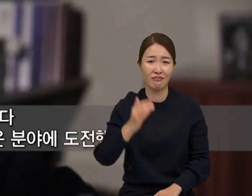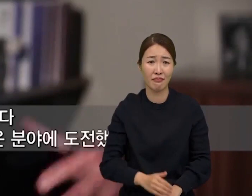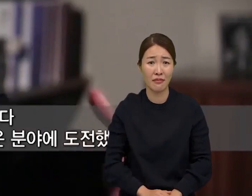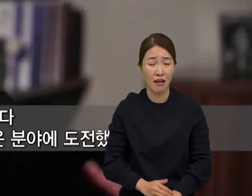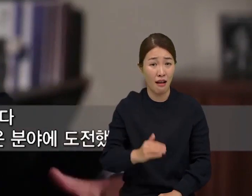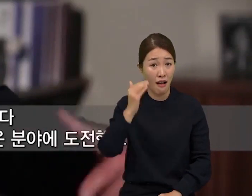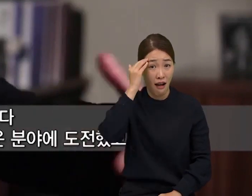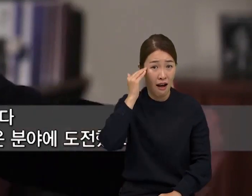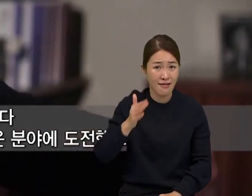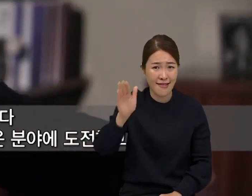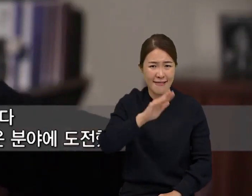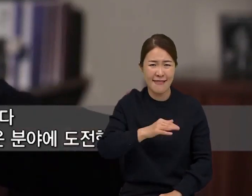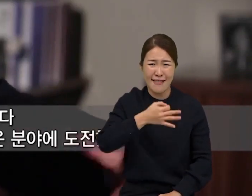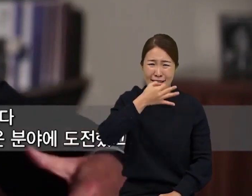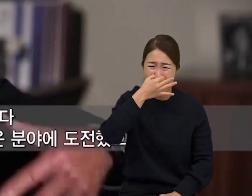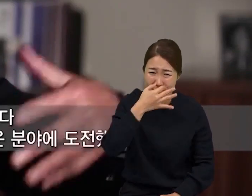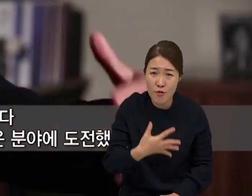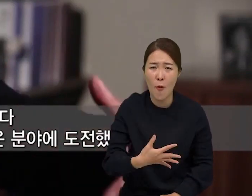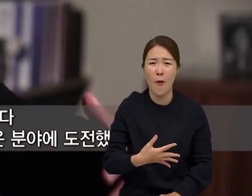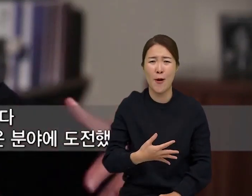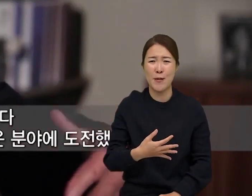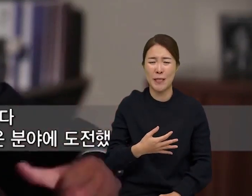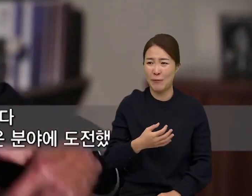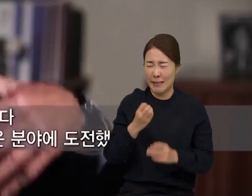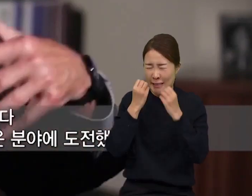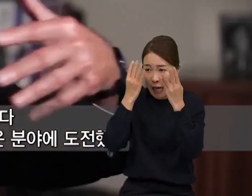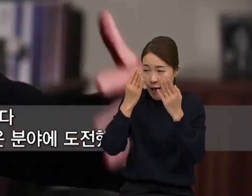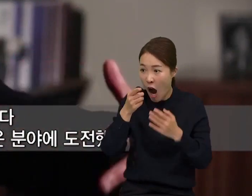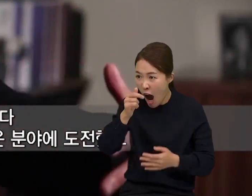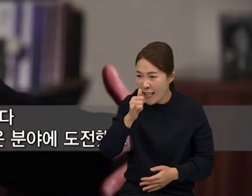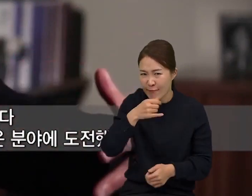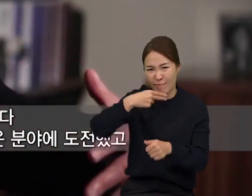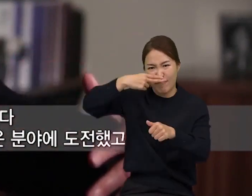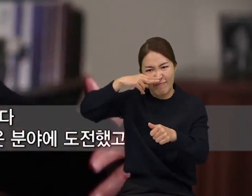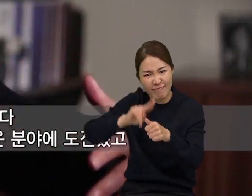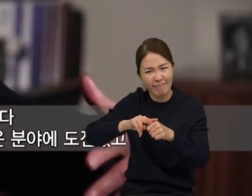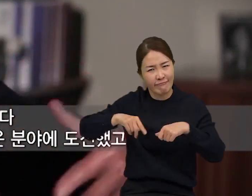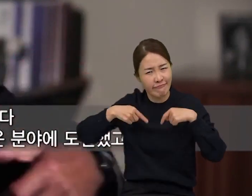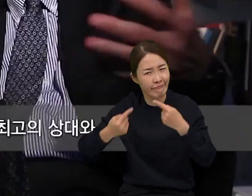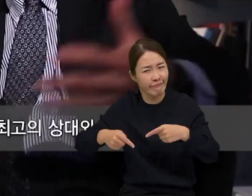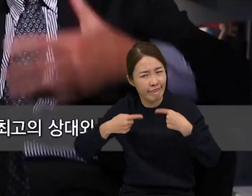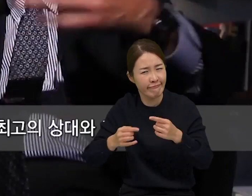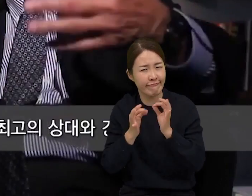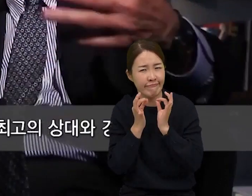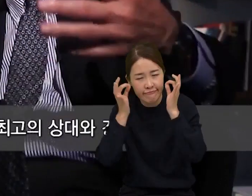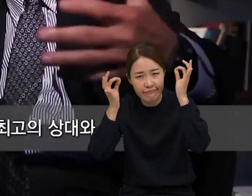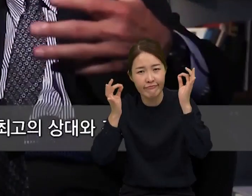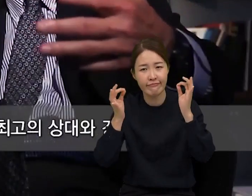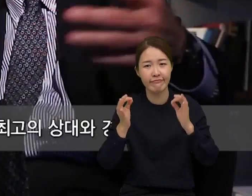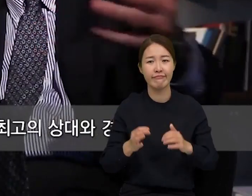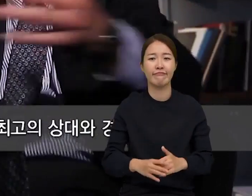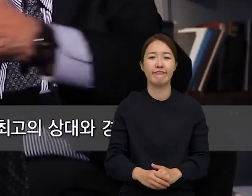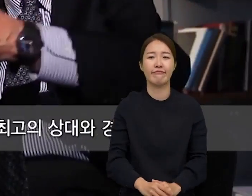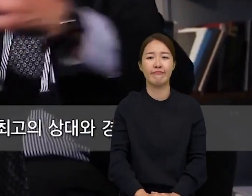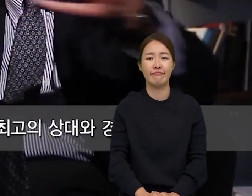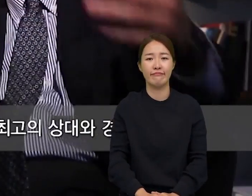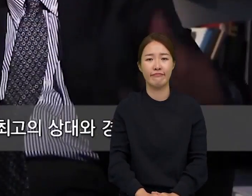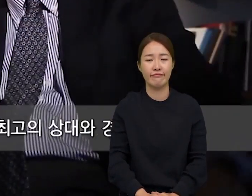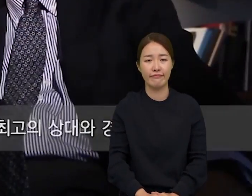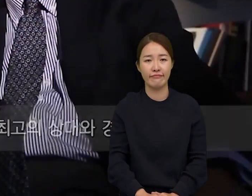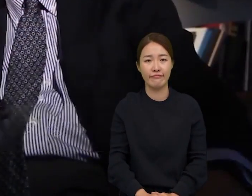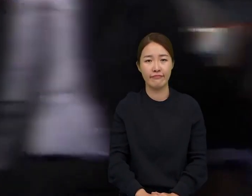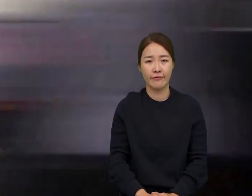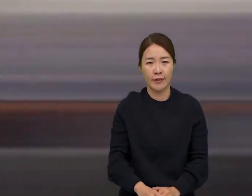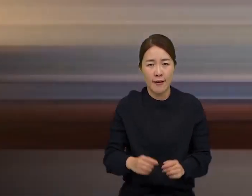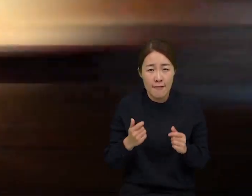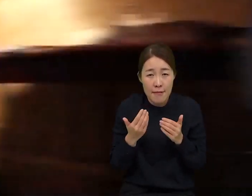They're always moving into some new hard area and getting good enough at it so they're competing